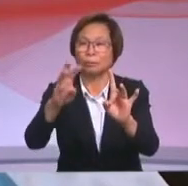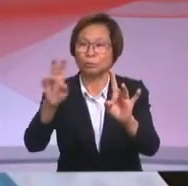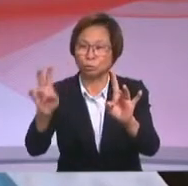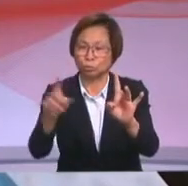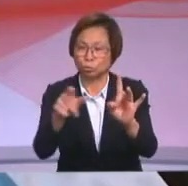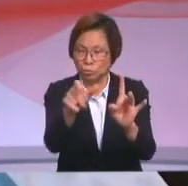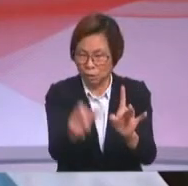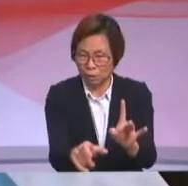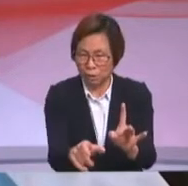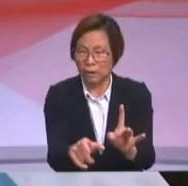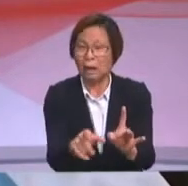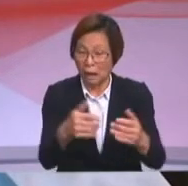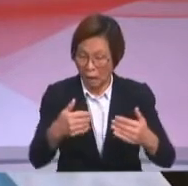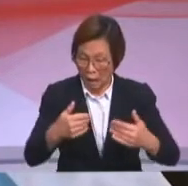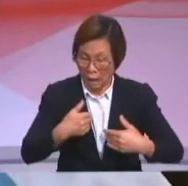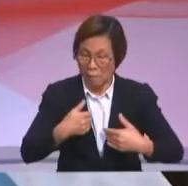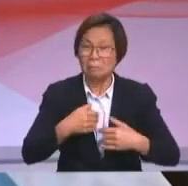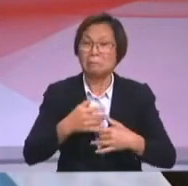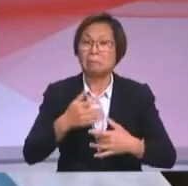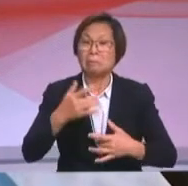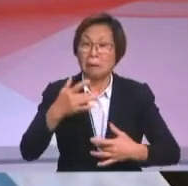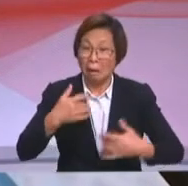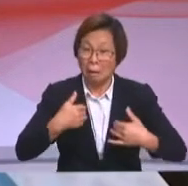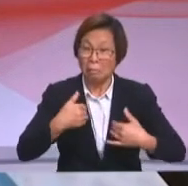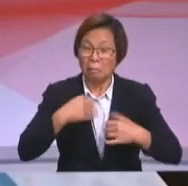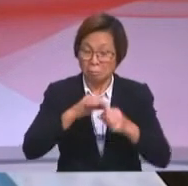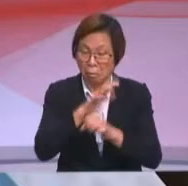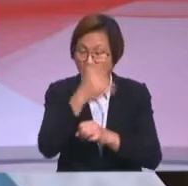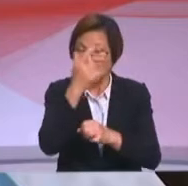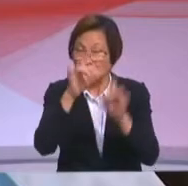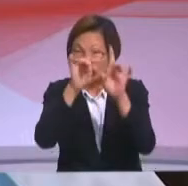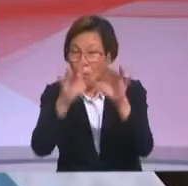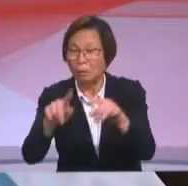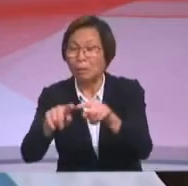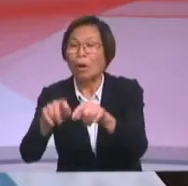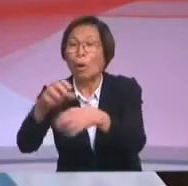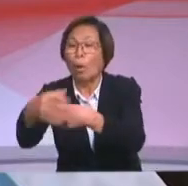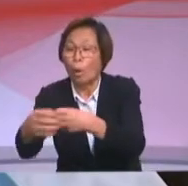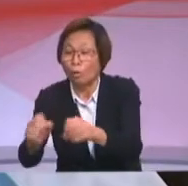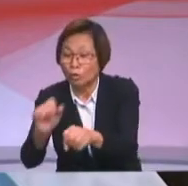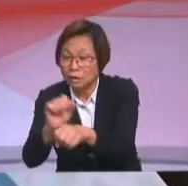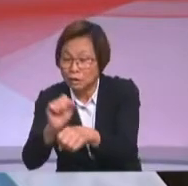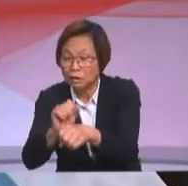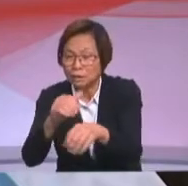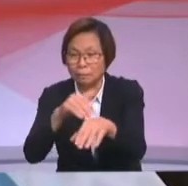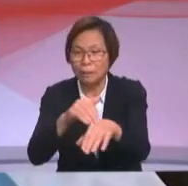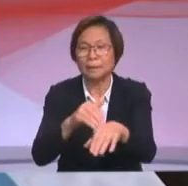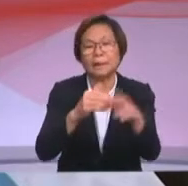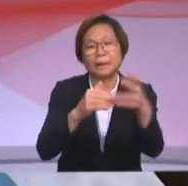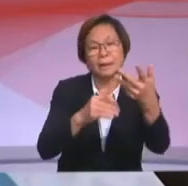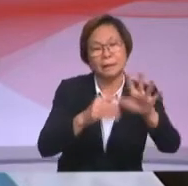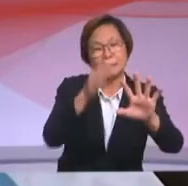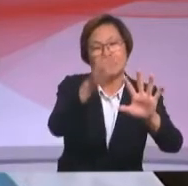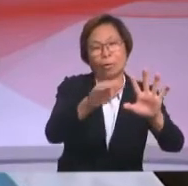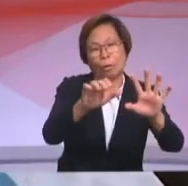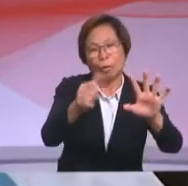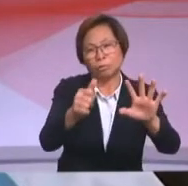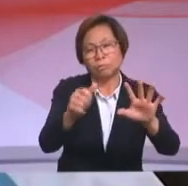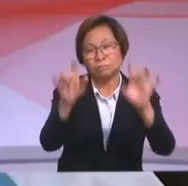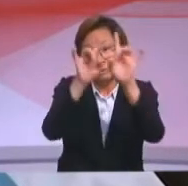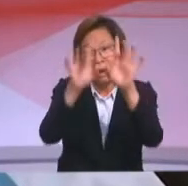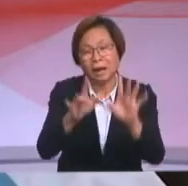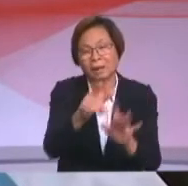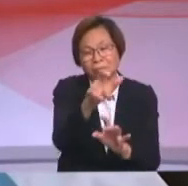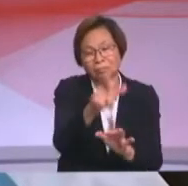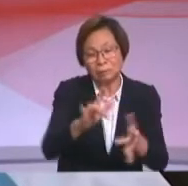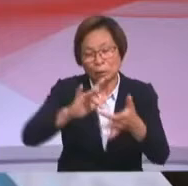18,667 telah dikenal pasti positif COVID-19 hasil saringan di tempat kerja pada 15 Oktober 2020. Saringan kontak